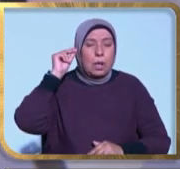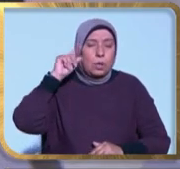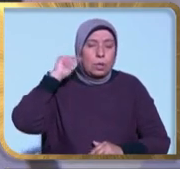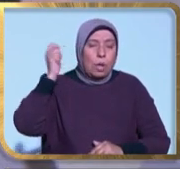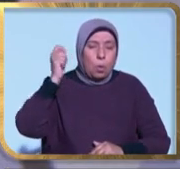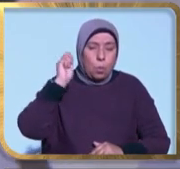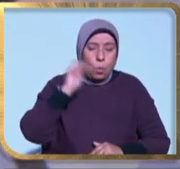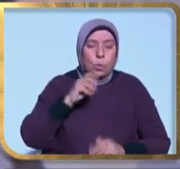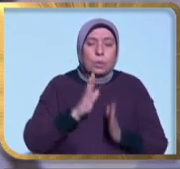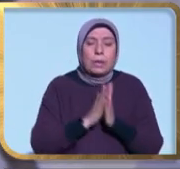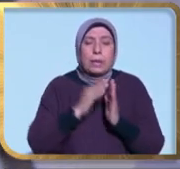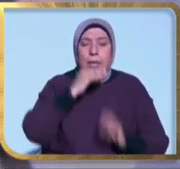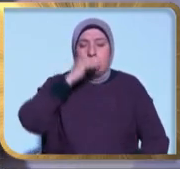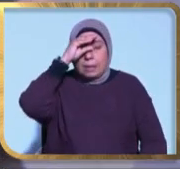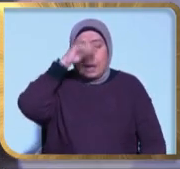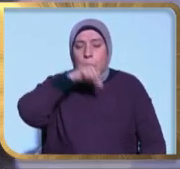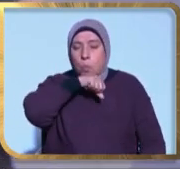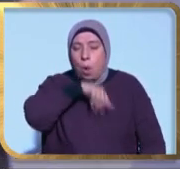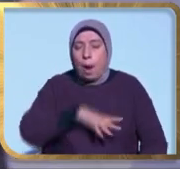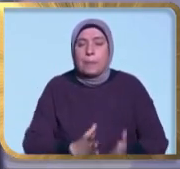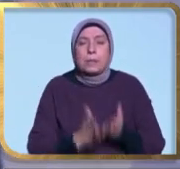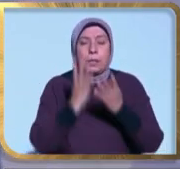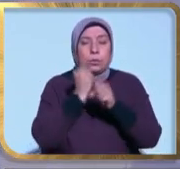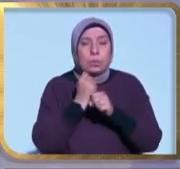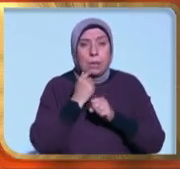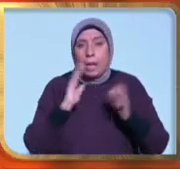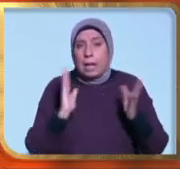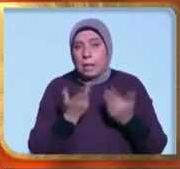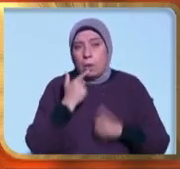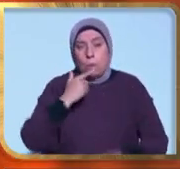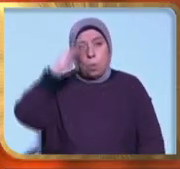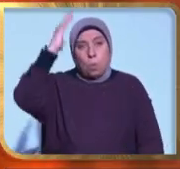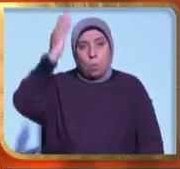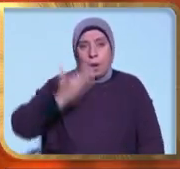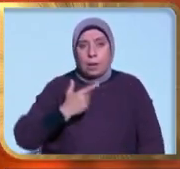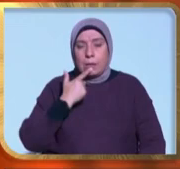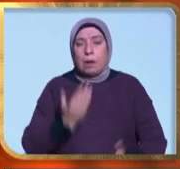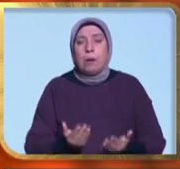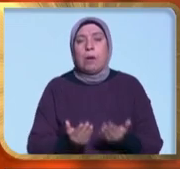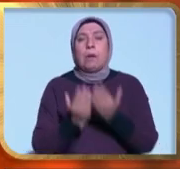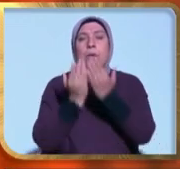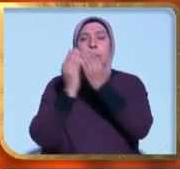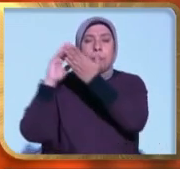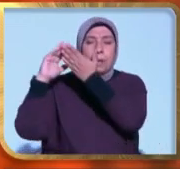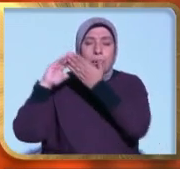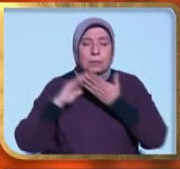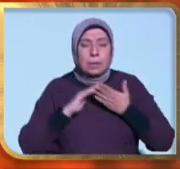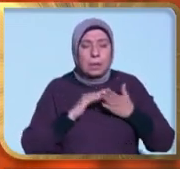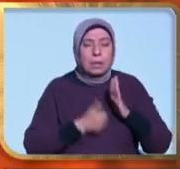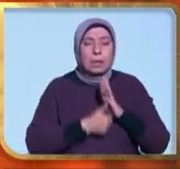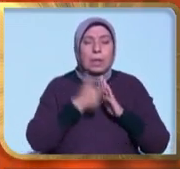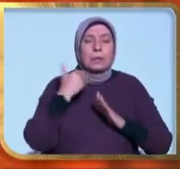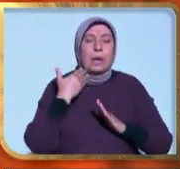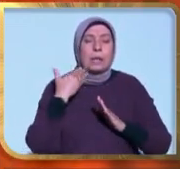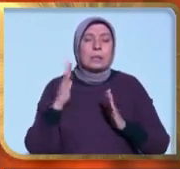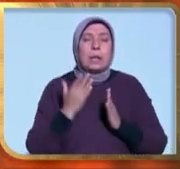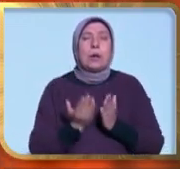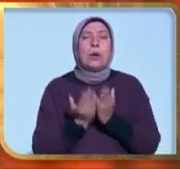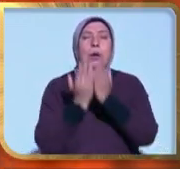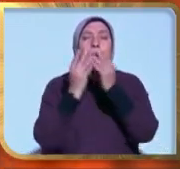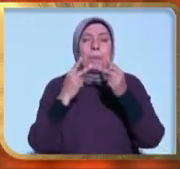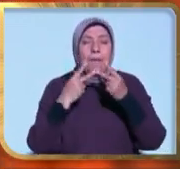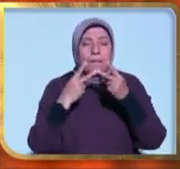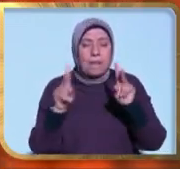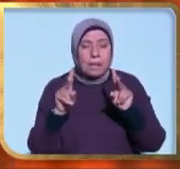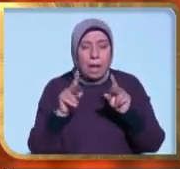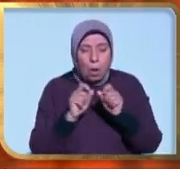وسلم وبكل وحي اوحيت نسالك نسالك يا مولانا نصرا عزيزا نسالك يا مولانا فتحا